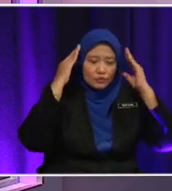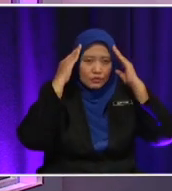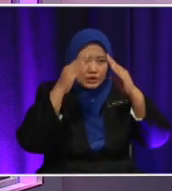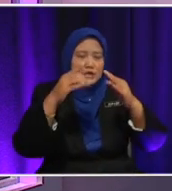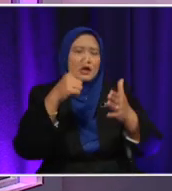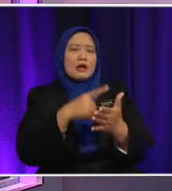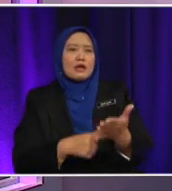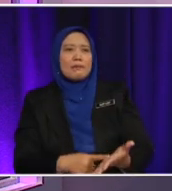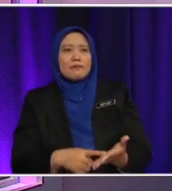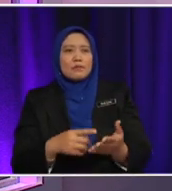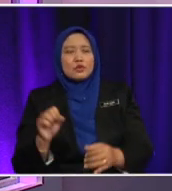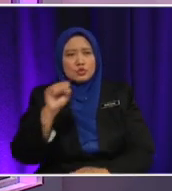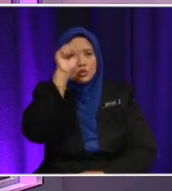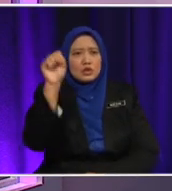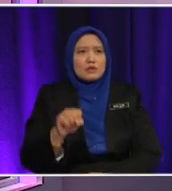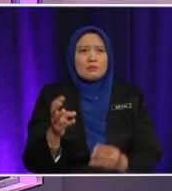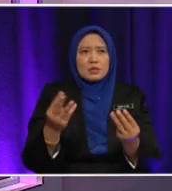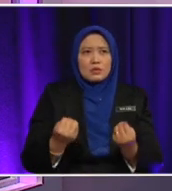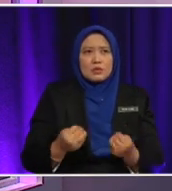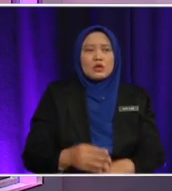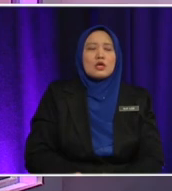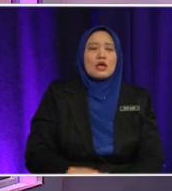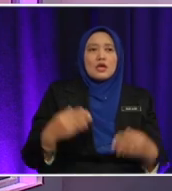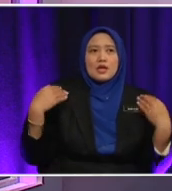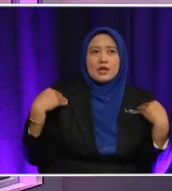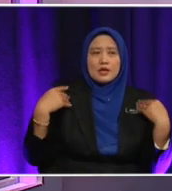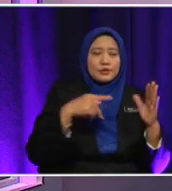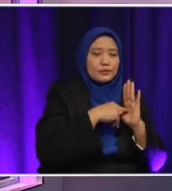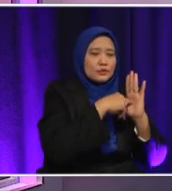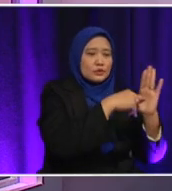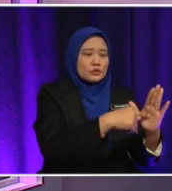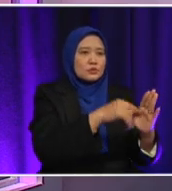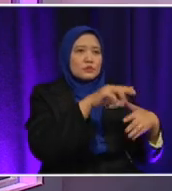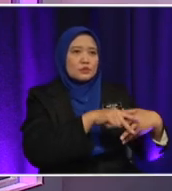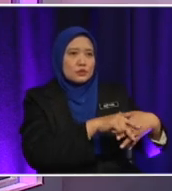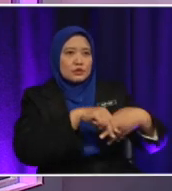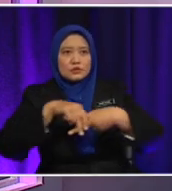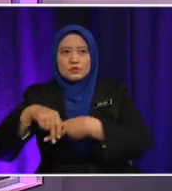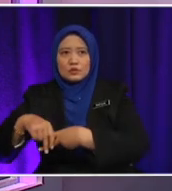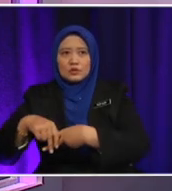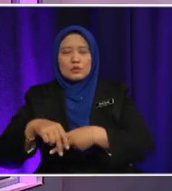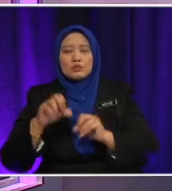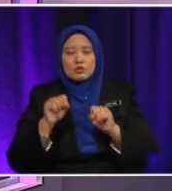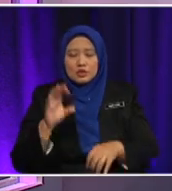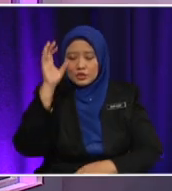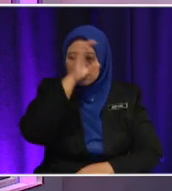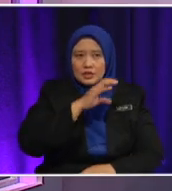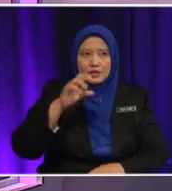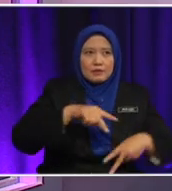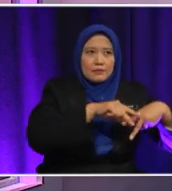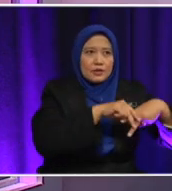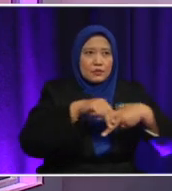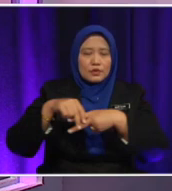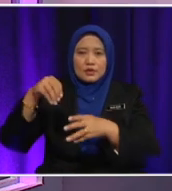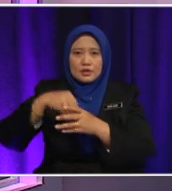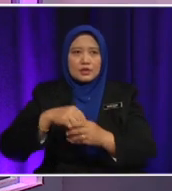soalnya sangat mudah ada panduan cari panduan di dalam soal dan jangan lupa untuk follow tips